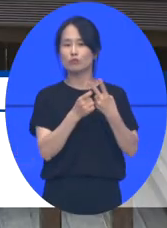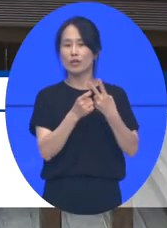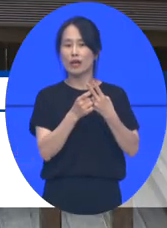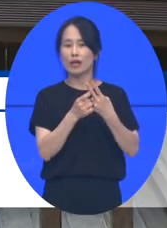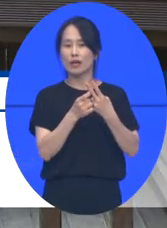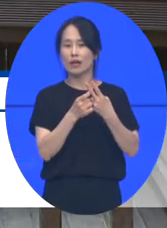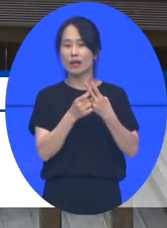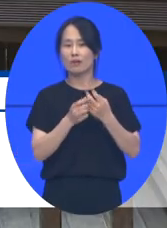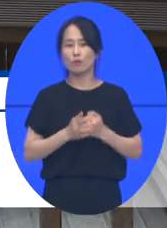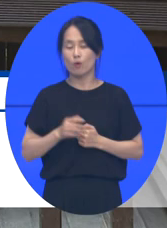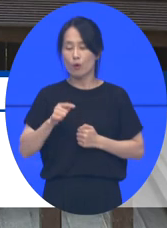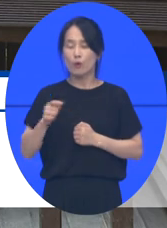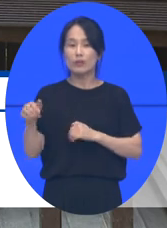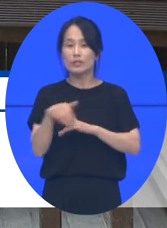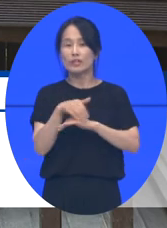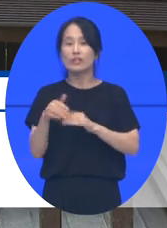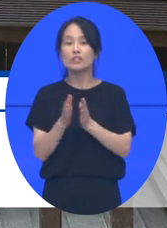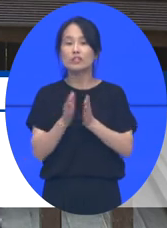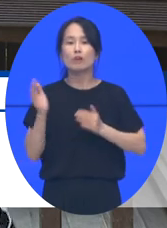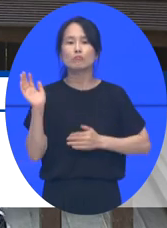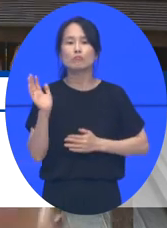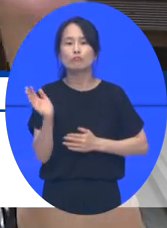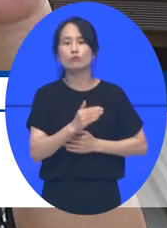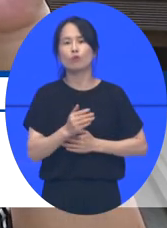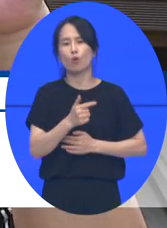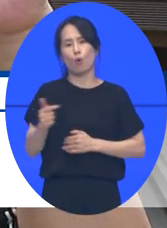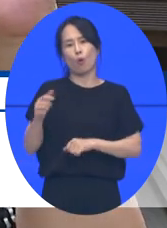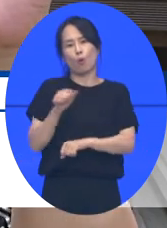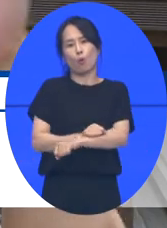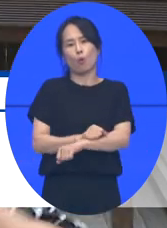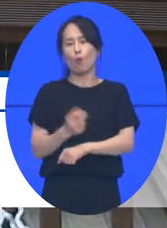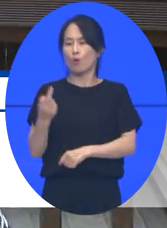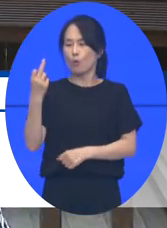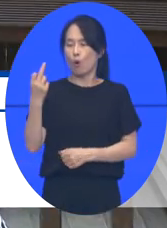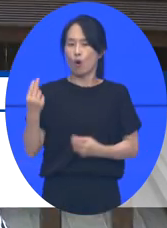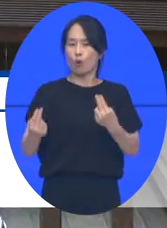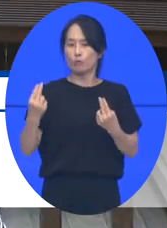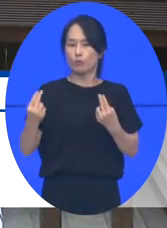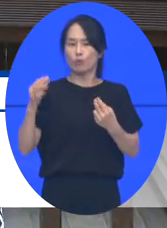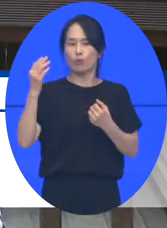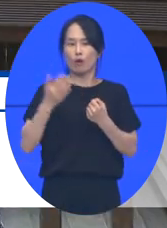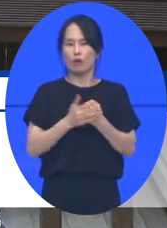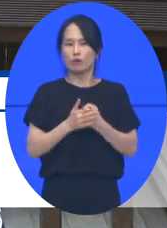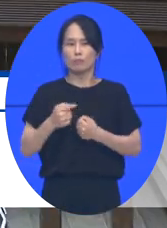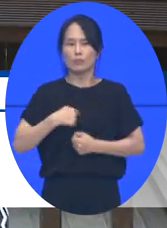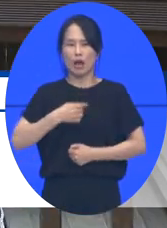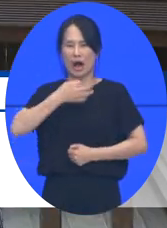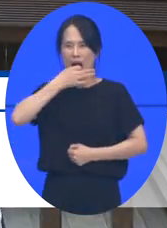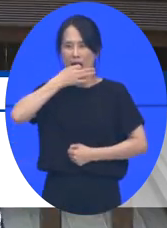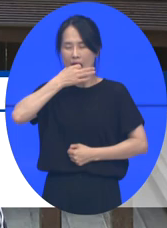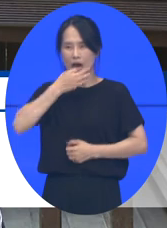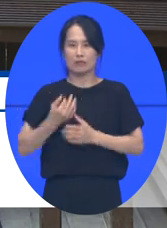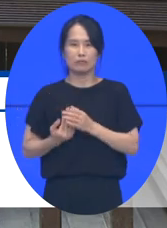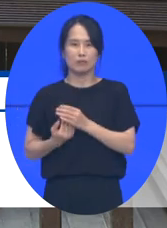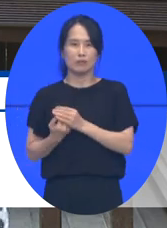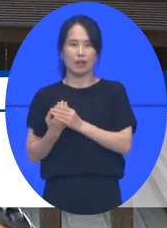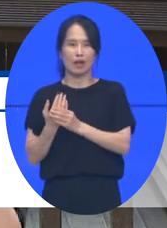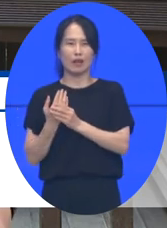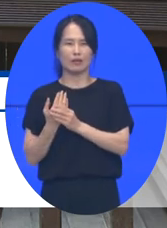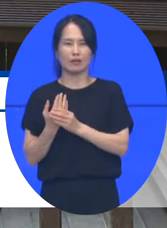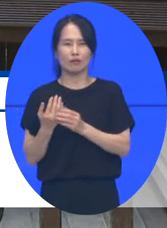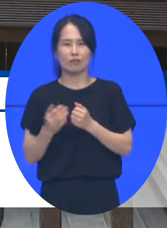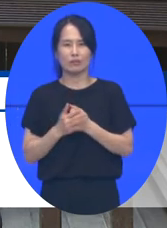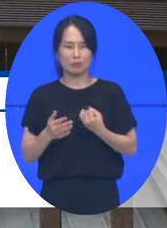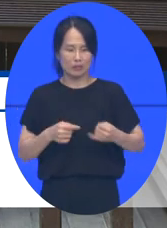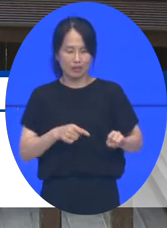여기 다니고부터 또 너무 잘하고 형하고 너무 비교가 되니까 전 또 욕심이 또 슬슬 나더라고요. 그래서